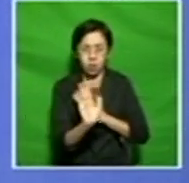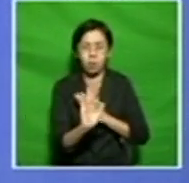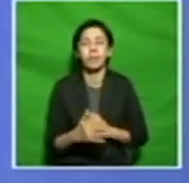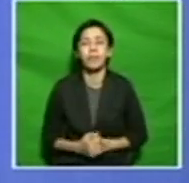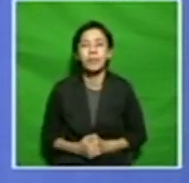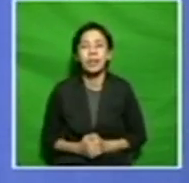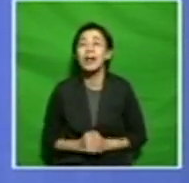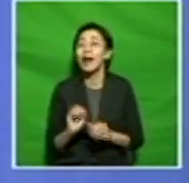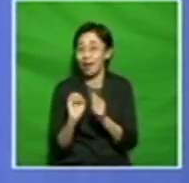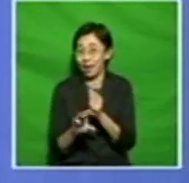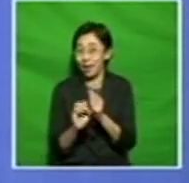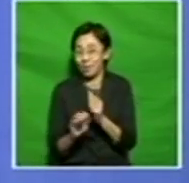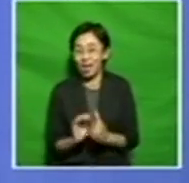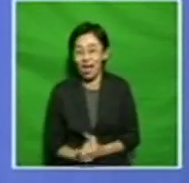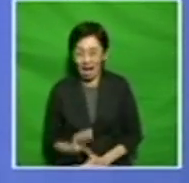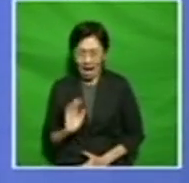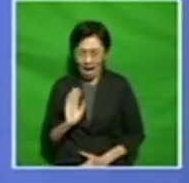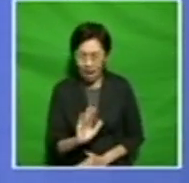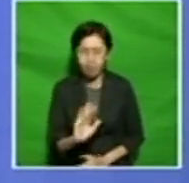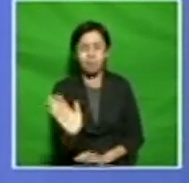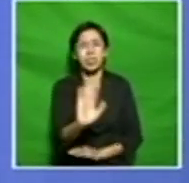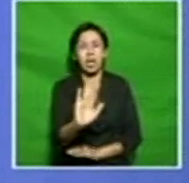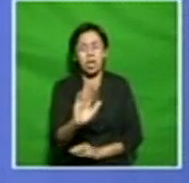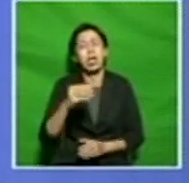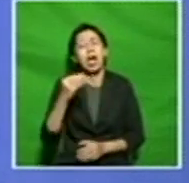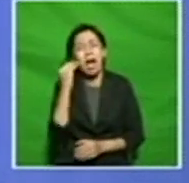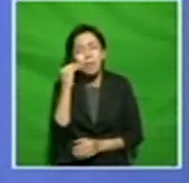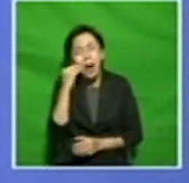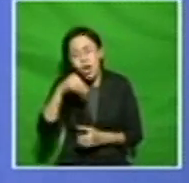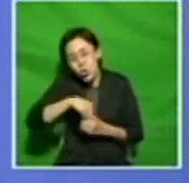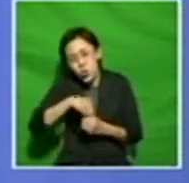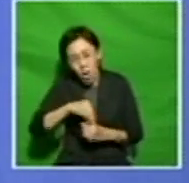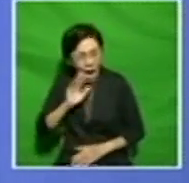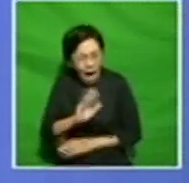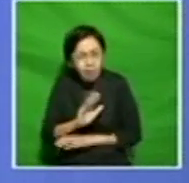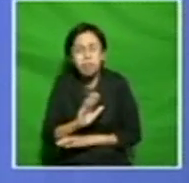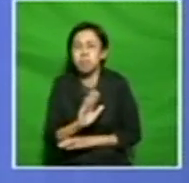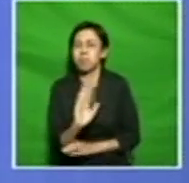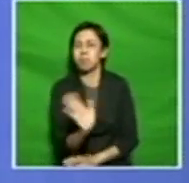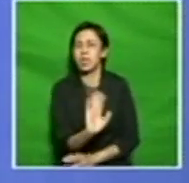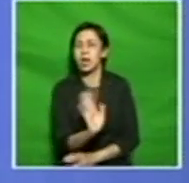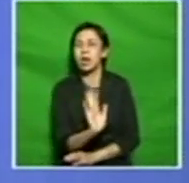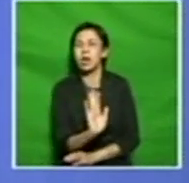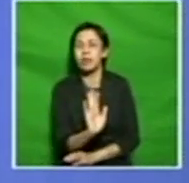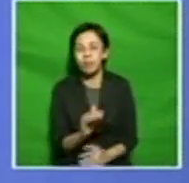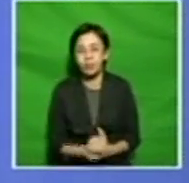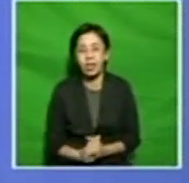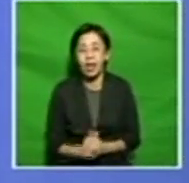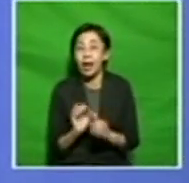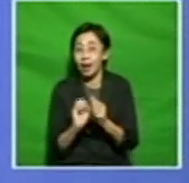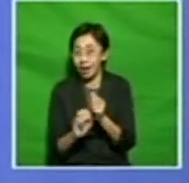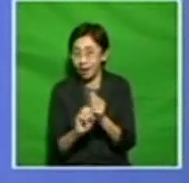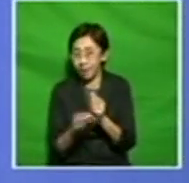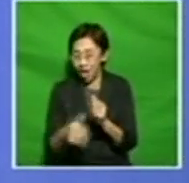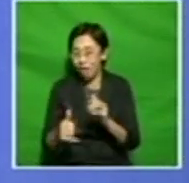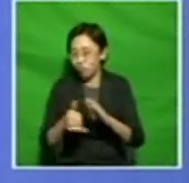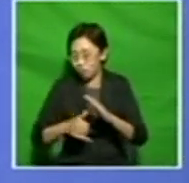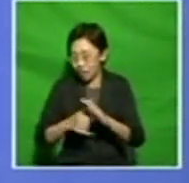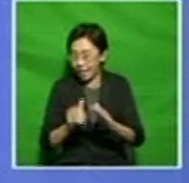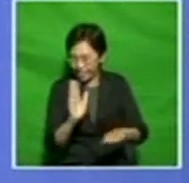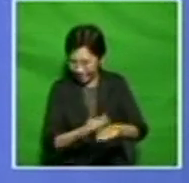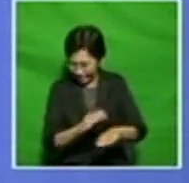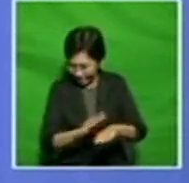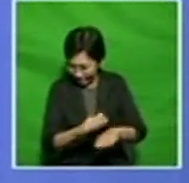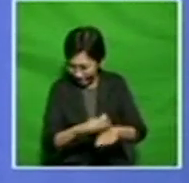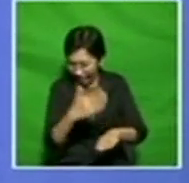ที่เราจะสั่งห้ามทันทีก็ไม่ได้ครับในเวลานี้แต่ก็จวนแล้วเตือนไว้ก่อ